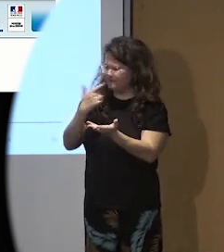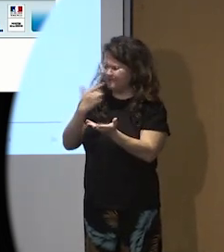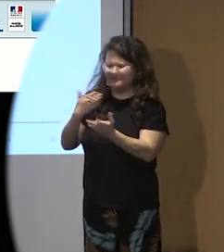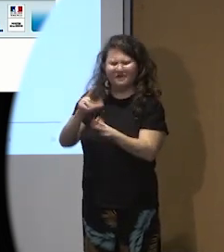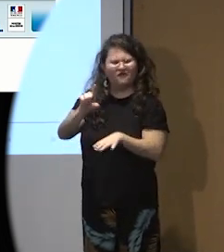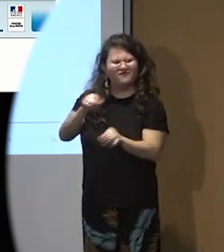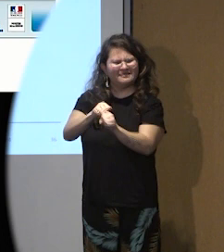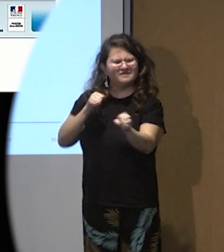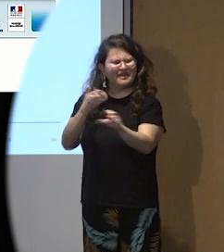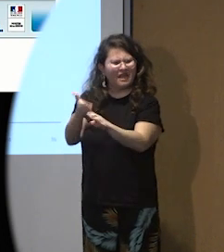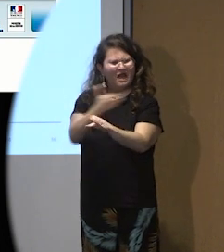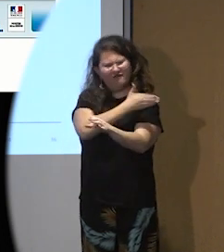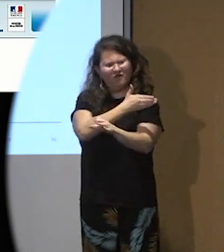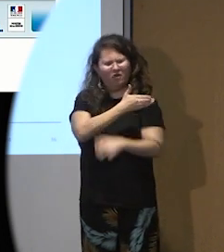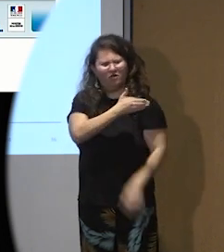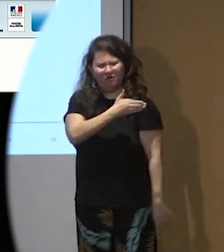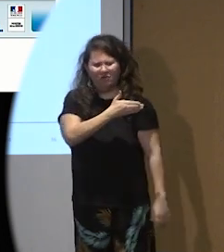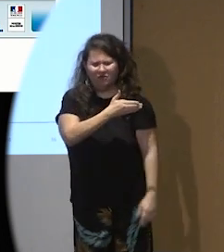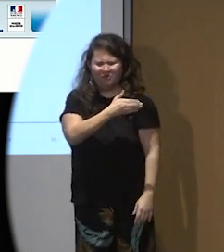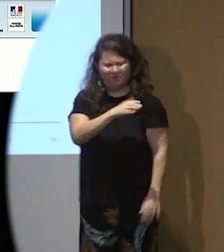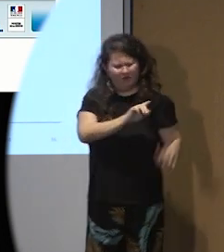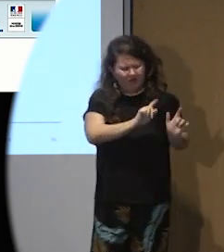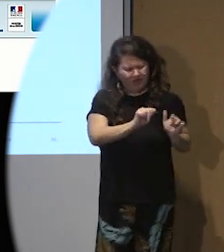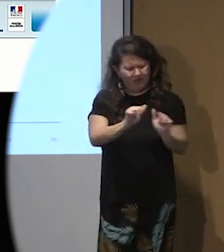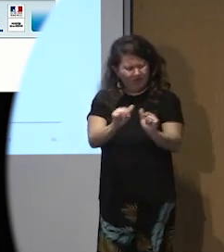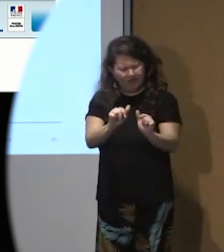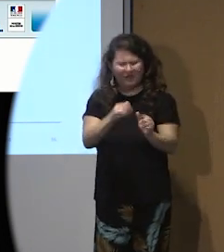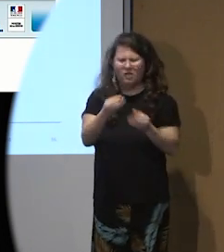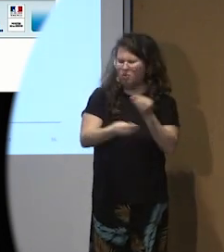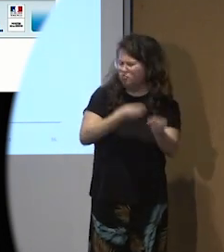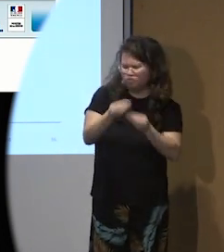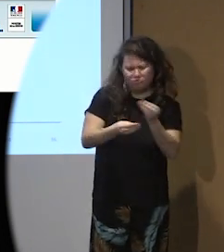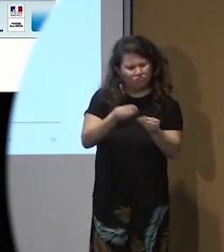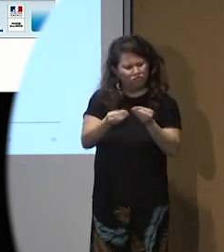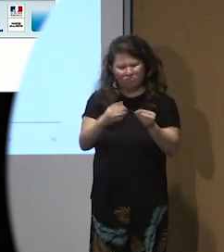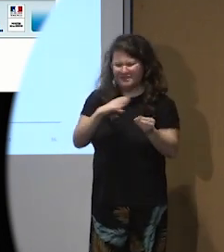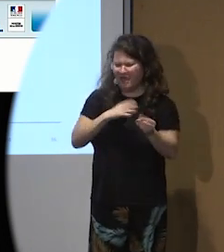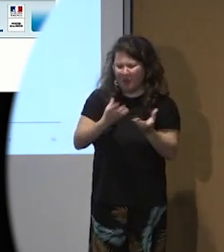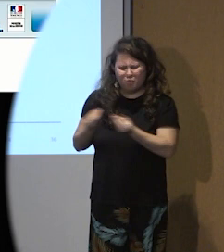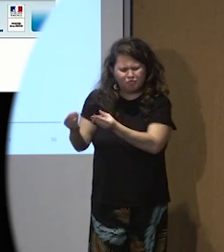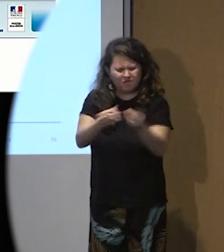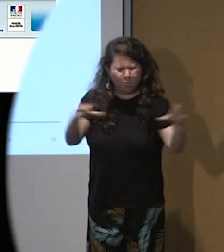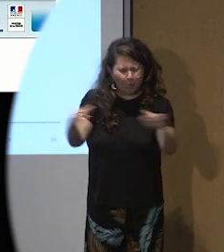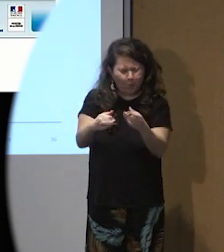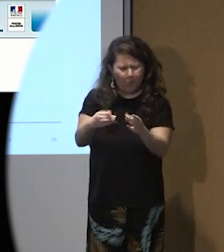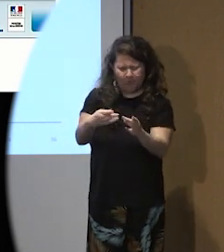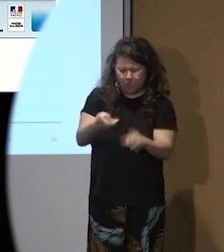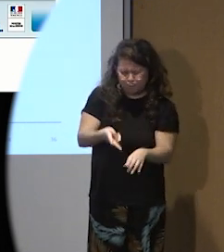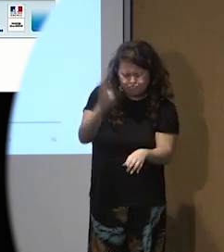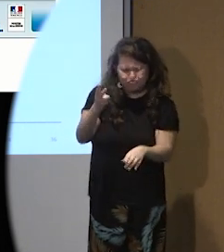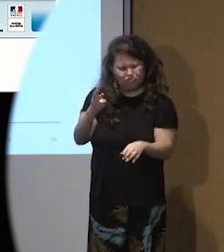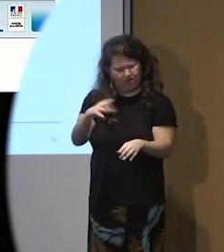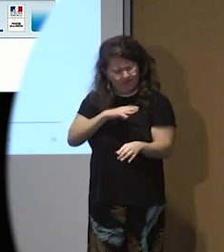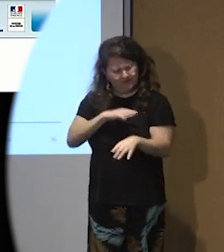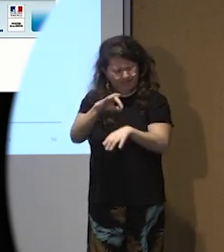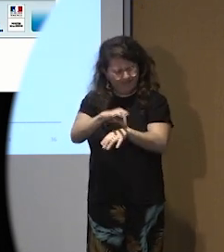XXe siècle à des quantités à peu près pareilles, moindres? Est-ce qu'il y avait des populations qui étaient plus touchées que d'autres? Eh bien,